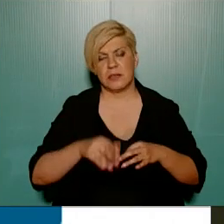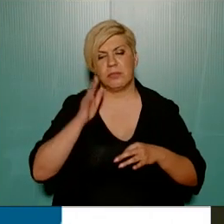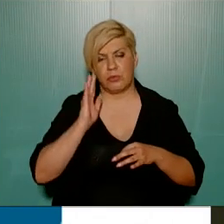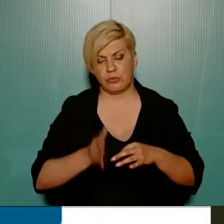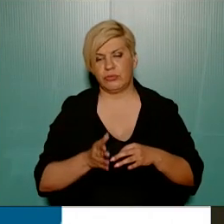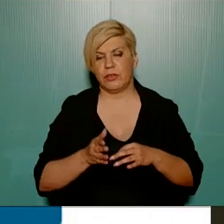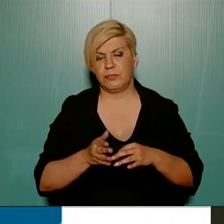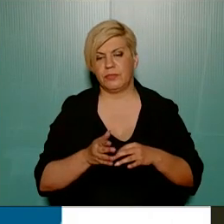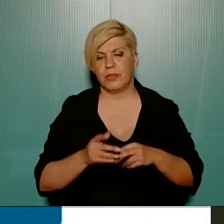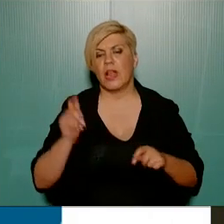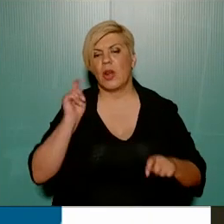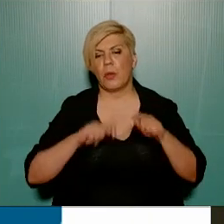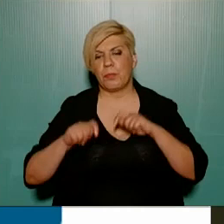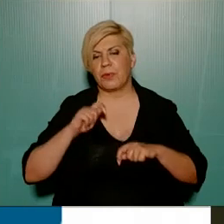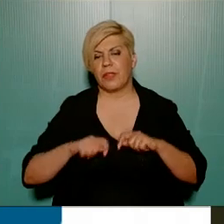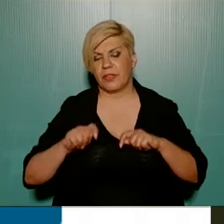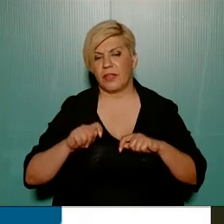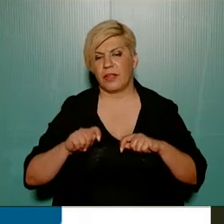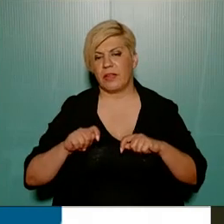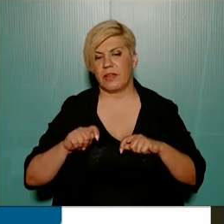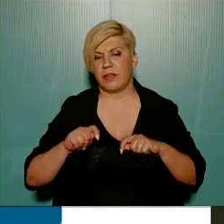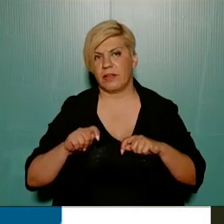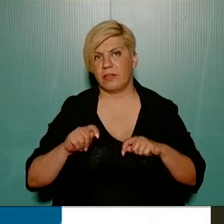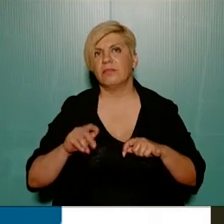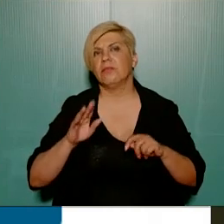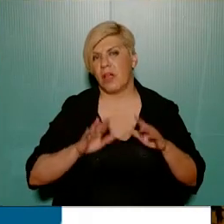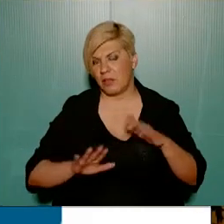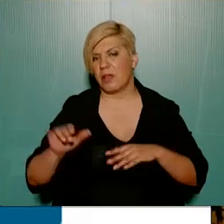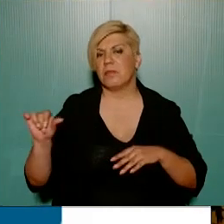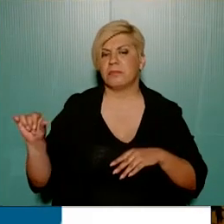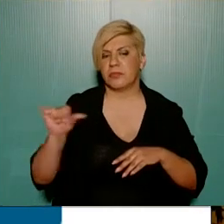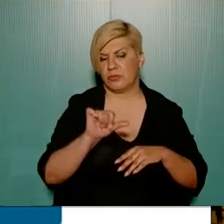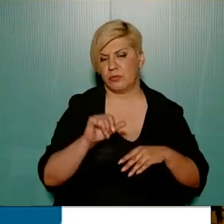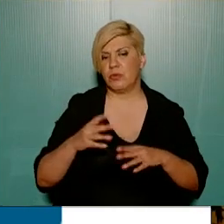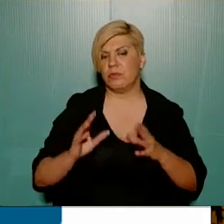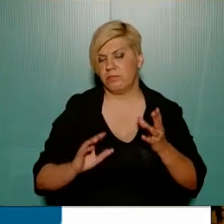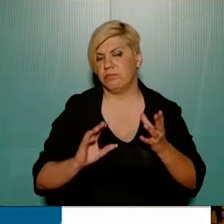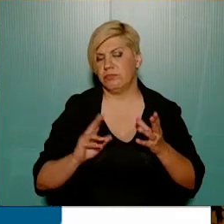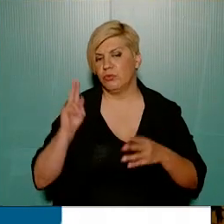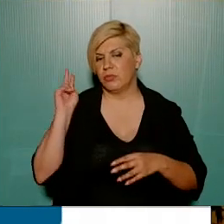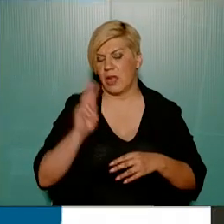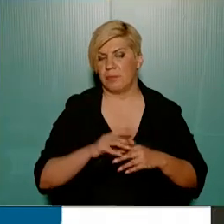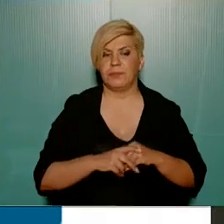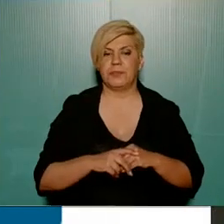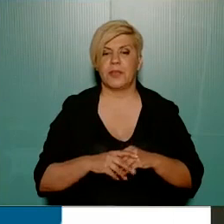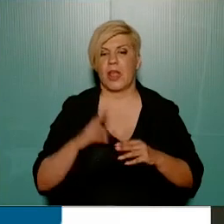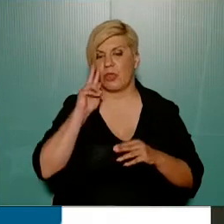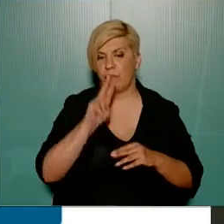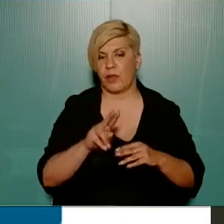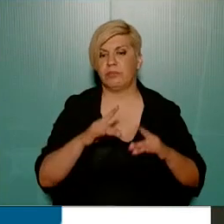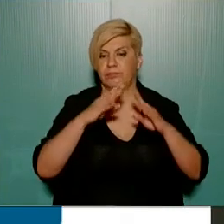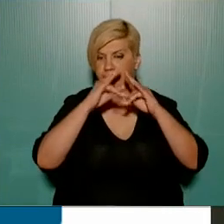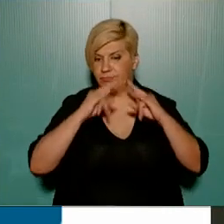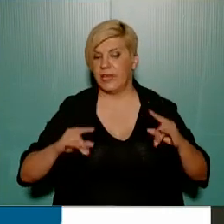να υλοποιηθεί σε μια πάνωδο επιστροφή στο μέλλον του τραμ. Εδώ βλέπουμε, πάμε